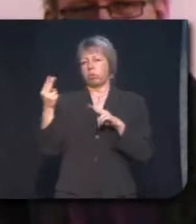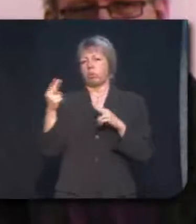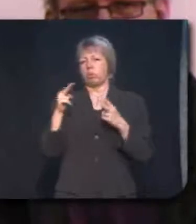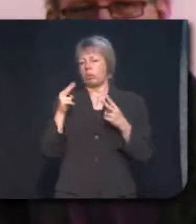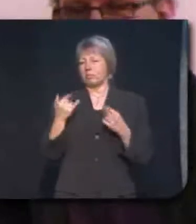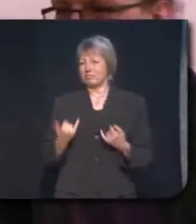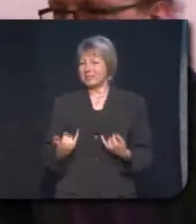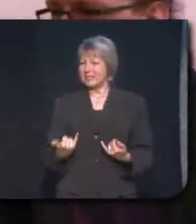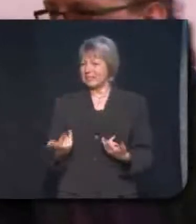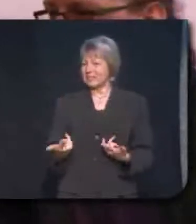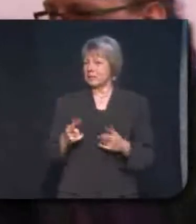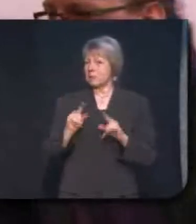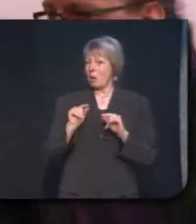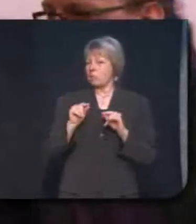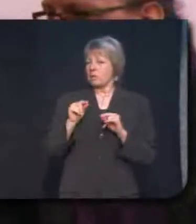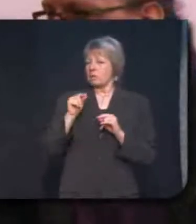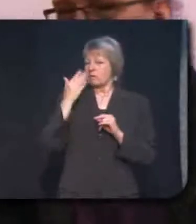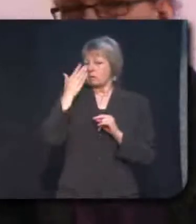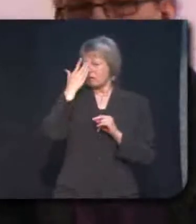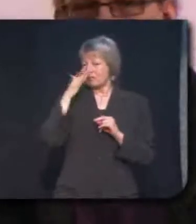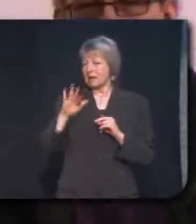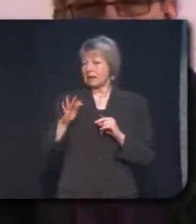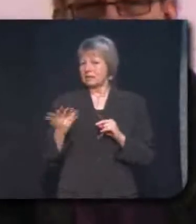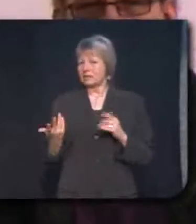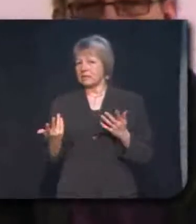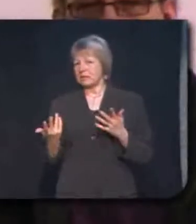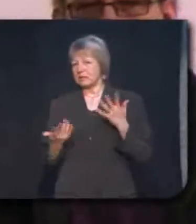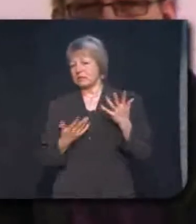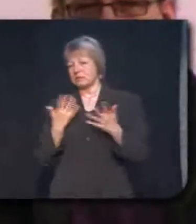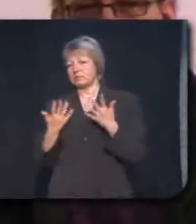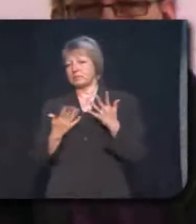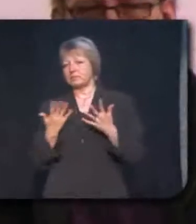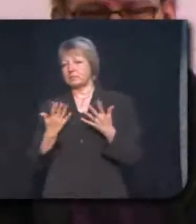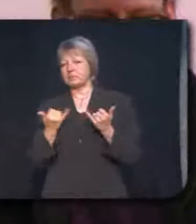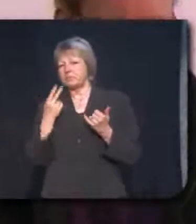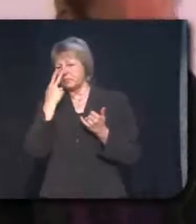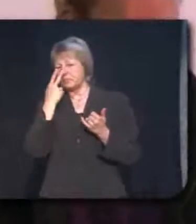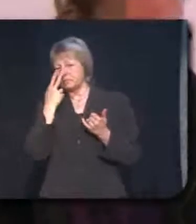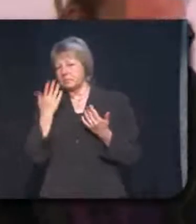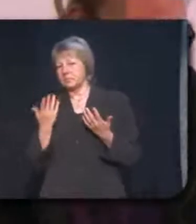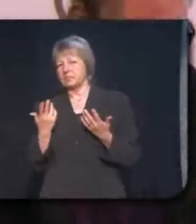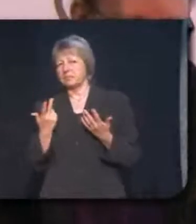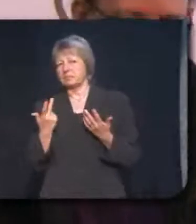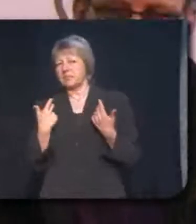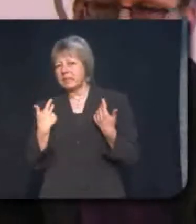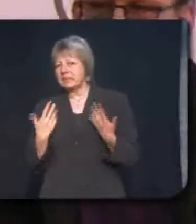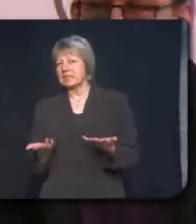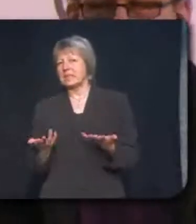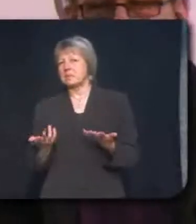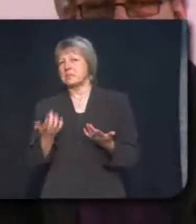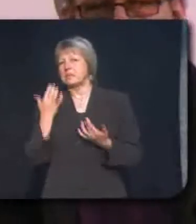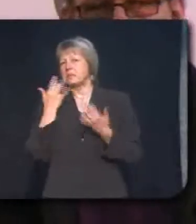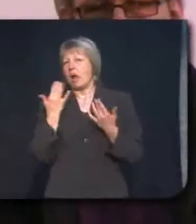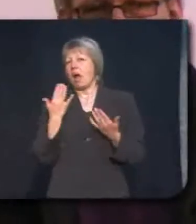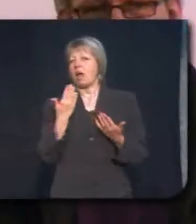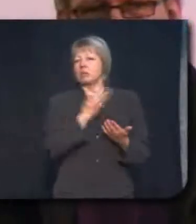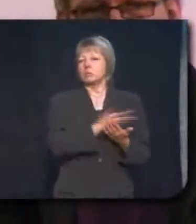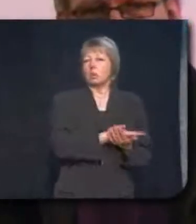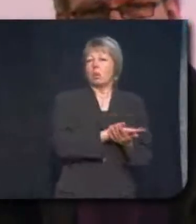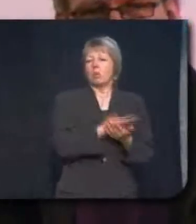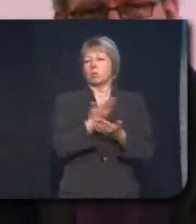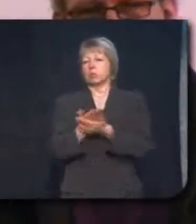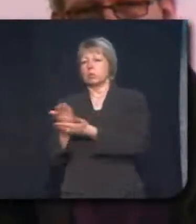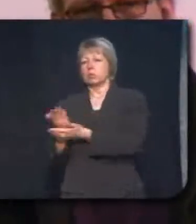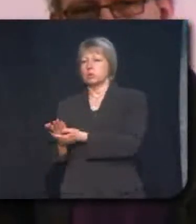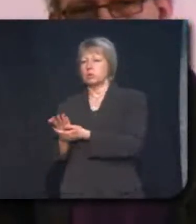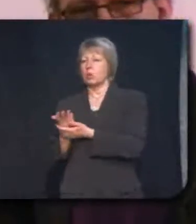mehr wirklich wie viel wird Mitglieder wir absolut haben und es gibt solche solche Zahlen ähm in dem Fall ist es